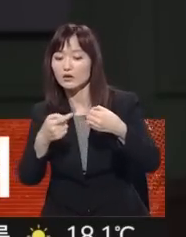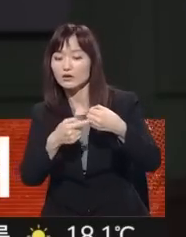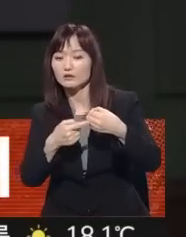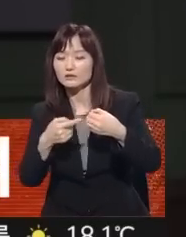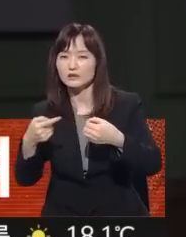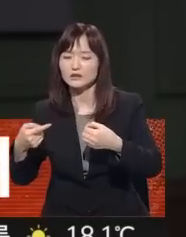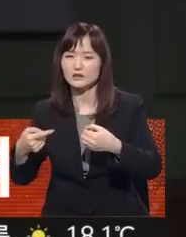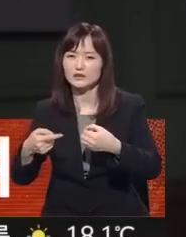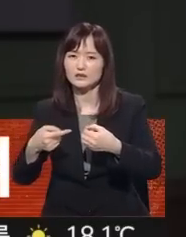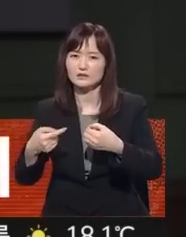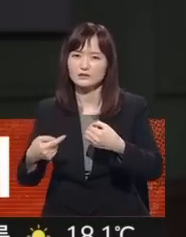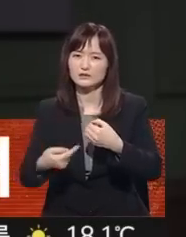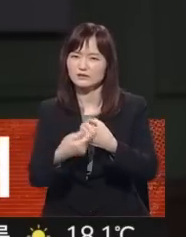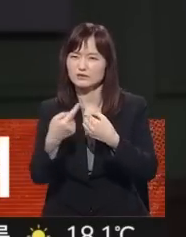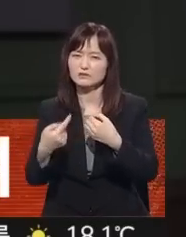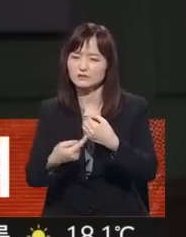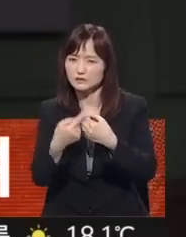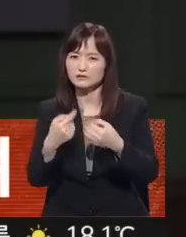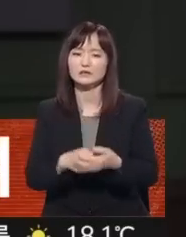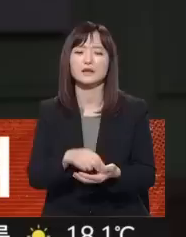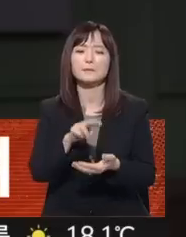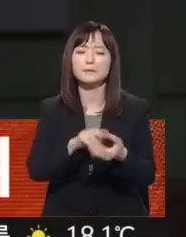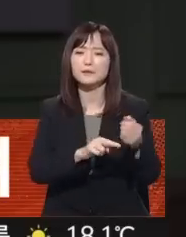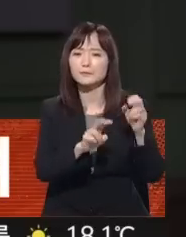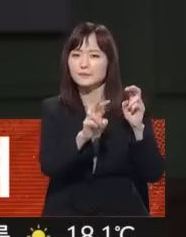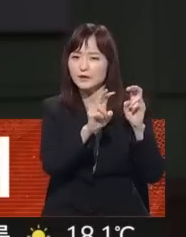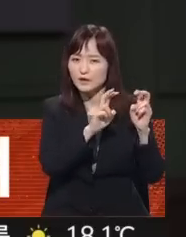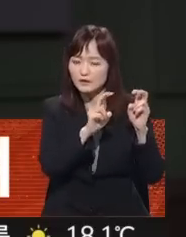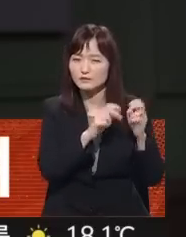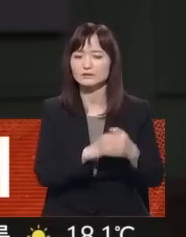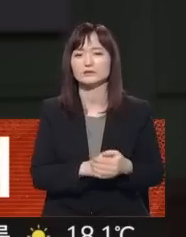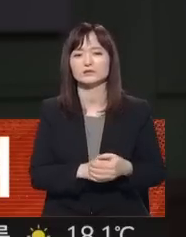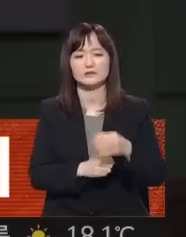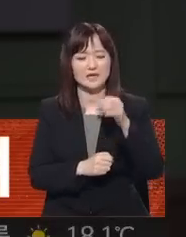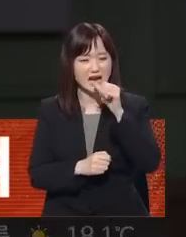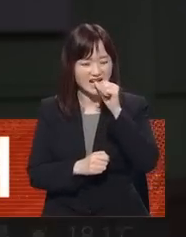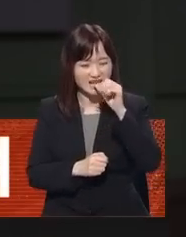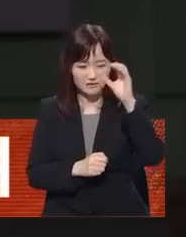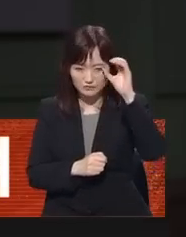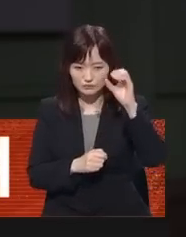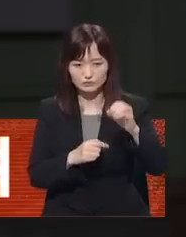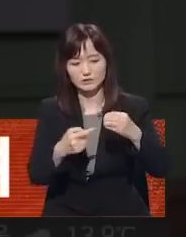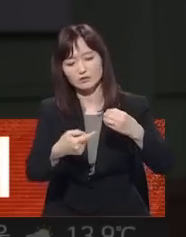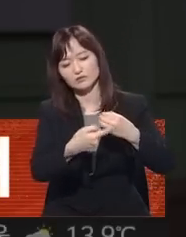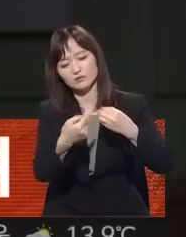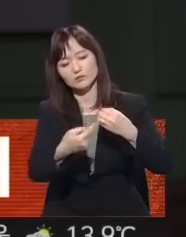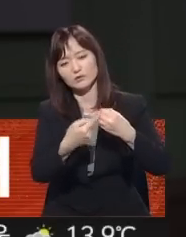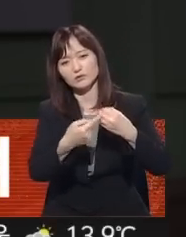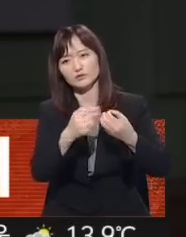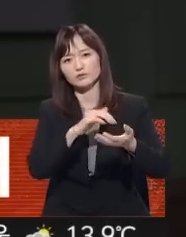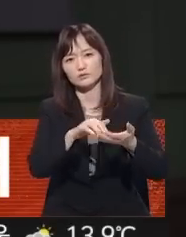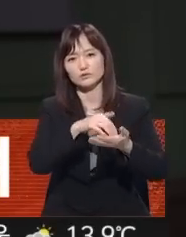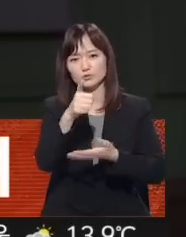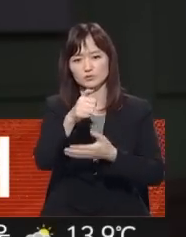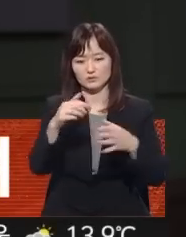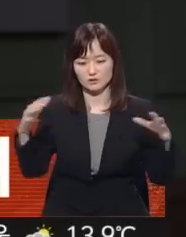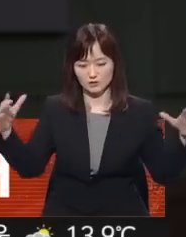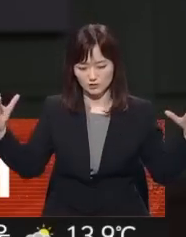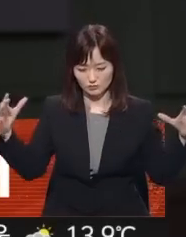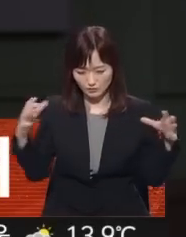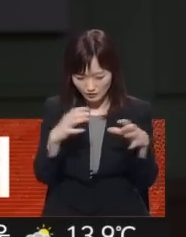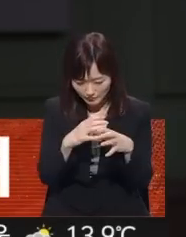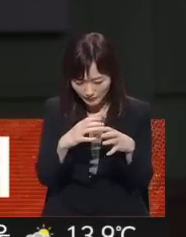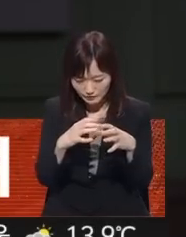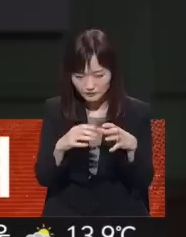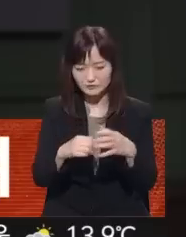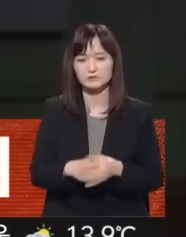그래서 쇠구슬 판매업체 수백 개 중에서요 이렇게 표면이 거친 쇠구슬을 파는 한 50여개 곳을 추려서요이